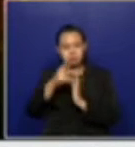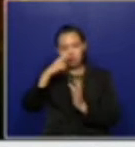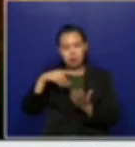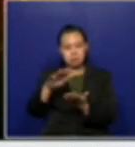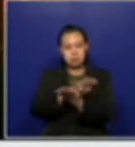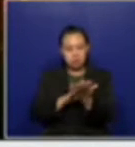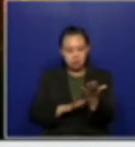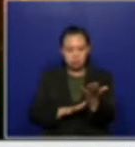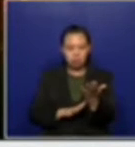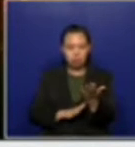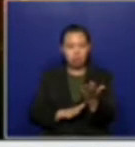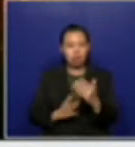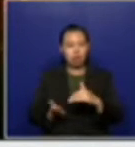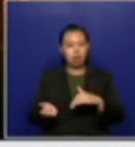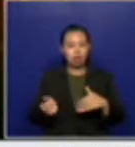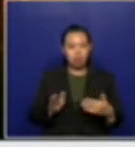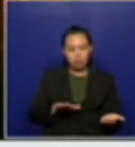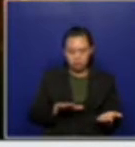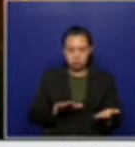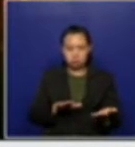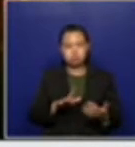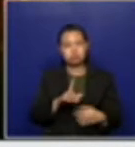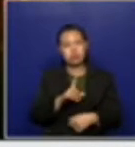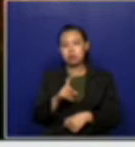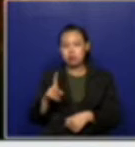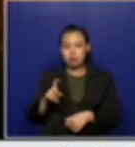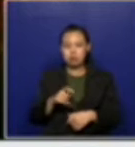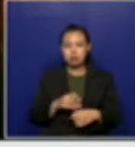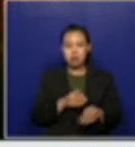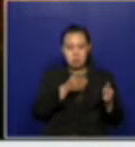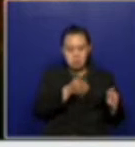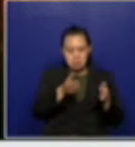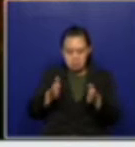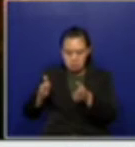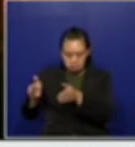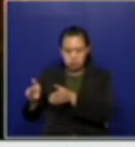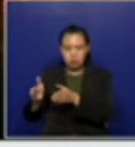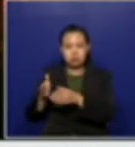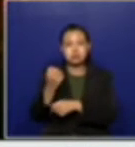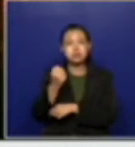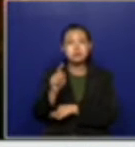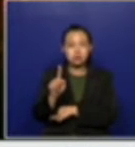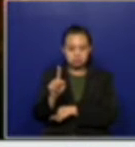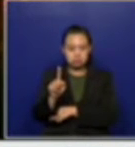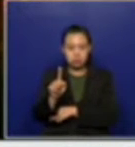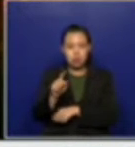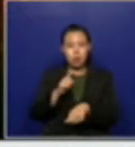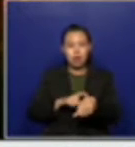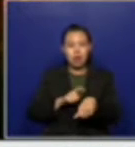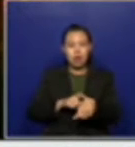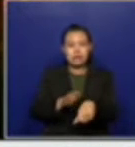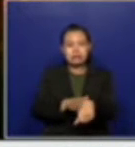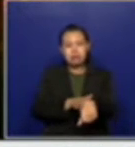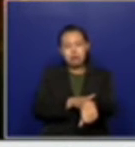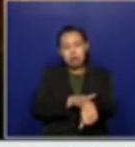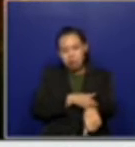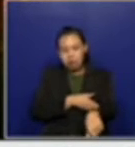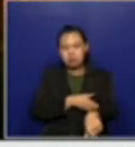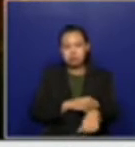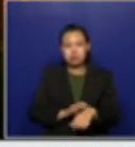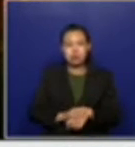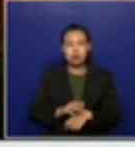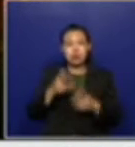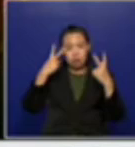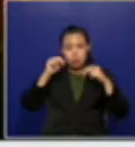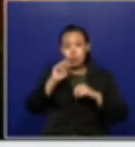อย่างสิ้นเชิงการปฏิรูป11ด้านใช้เวลานานไหนว่าท่านนายกจะอยู่ไม่นาน